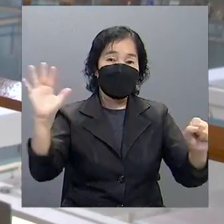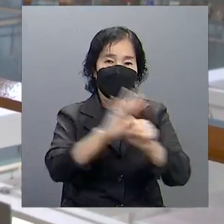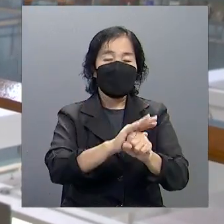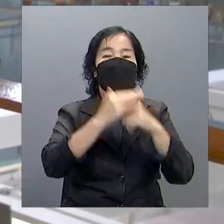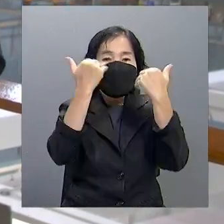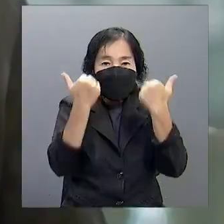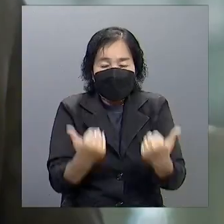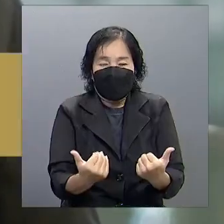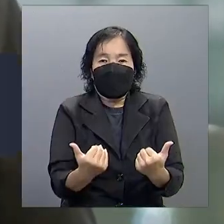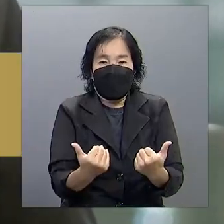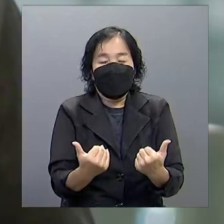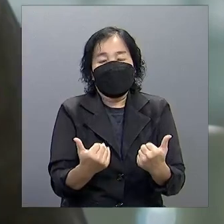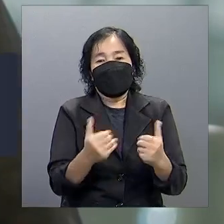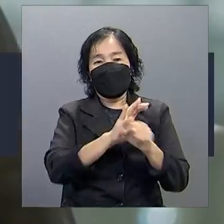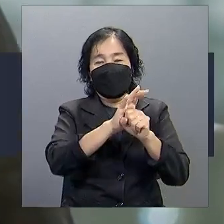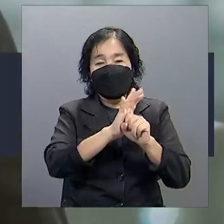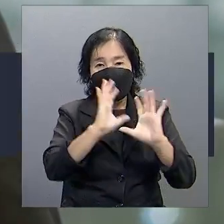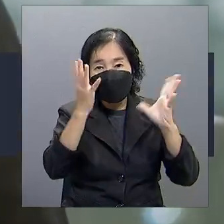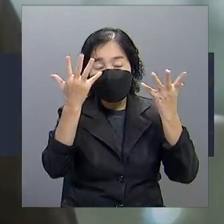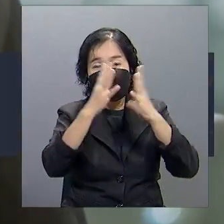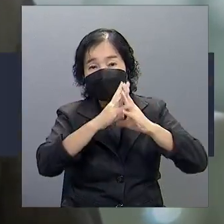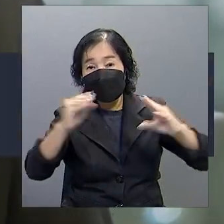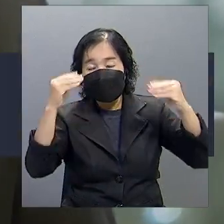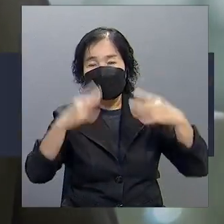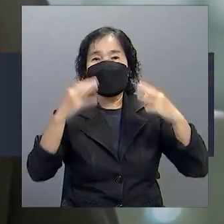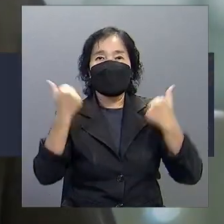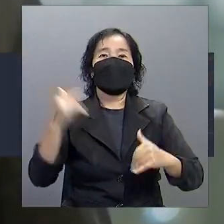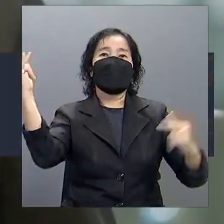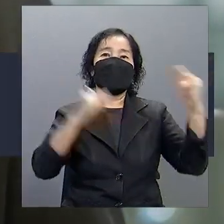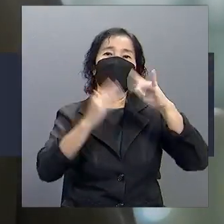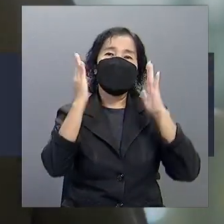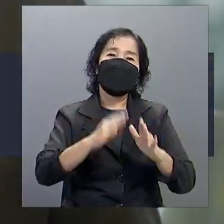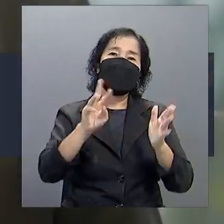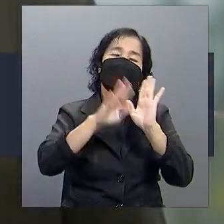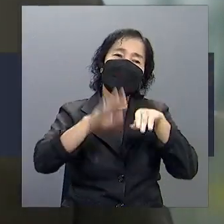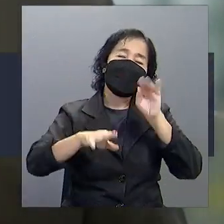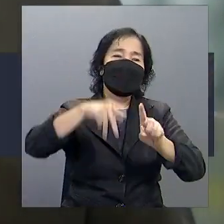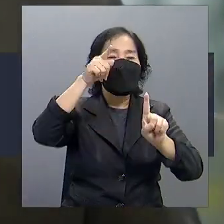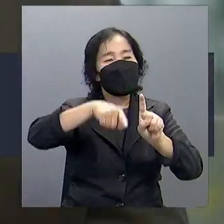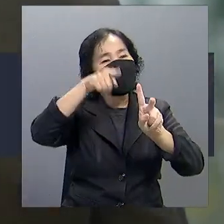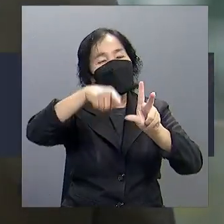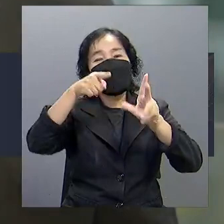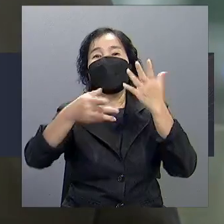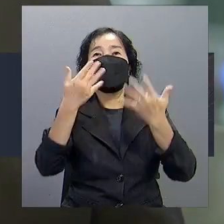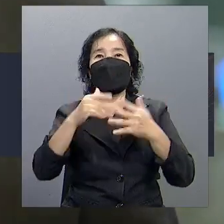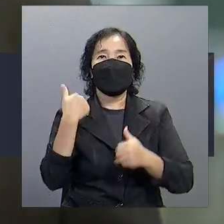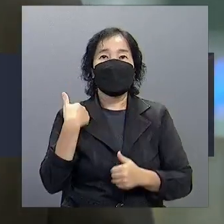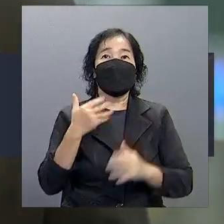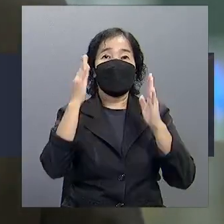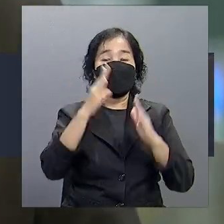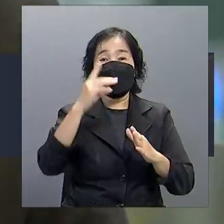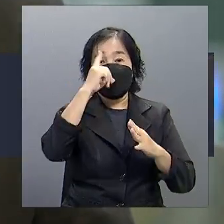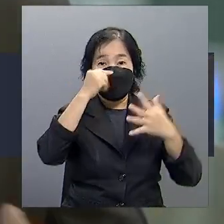ในกลุ่มคนกลุ่มเล็กๆวันหนึ่งเราดูสักประมาณ 1,000 กว่าคนเป็นคนกลุ่มจากลาตินอเมริกาหรือแอฟริกาประมาณเท่